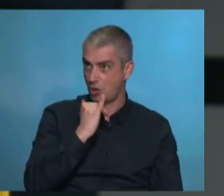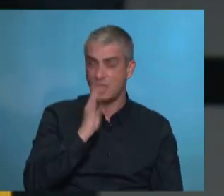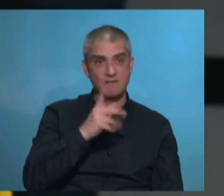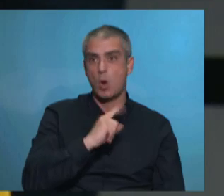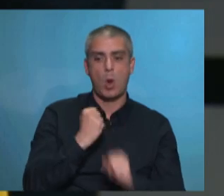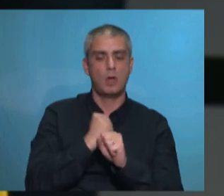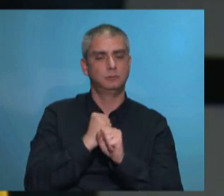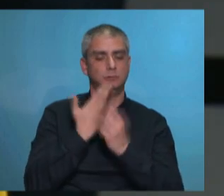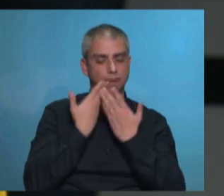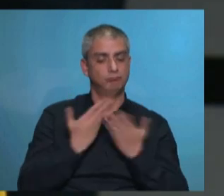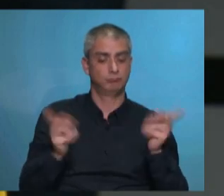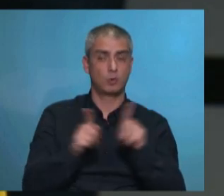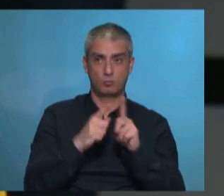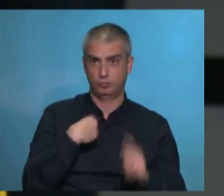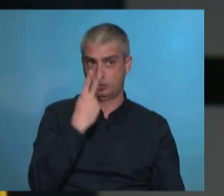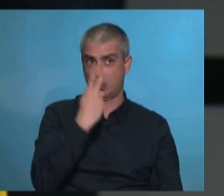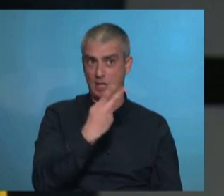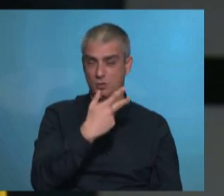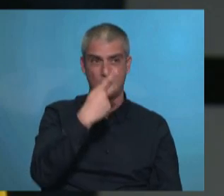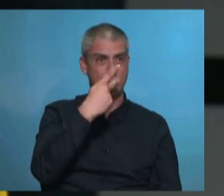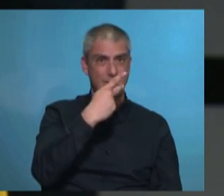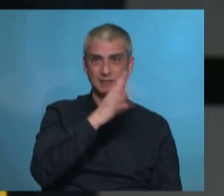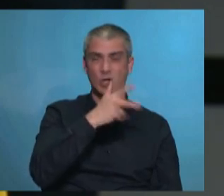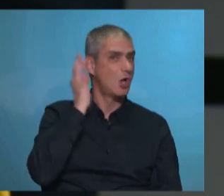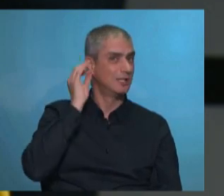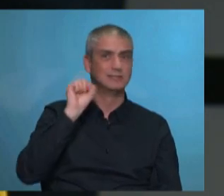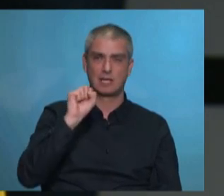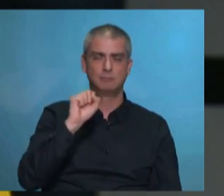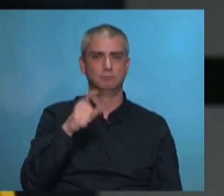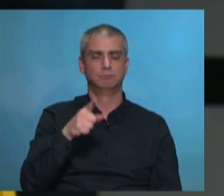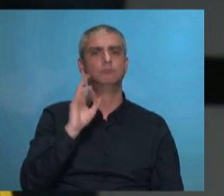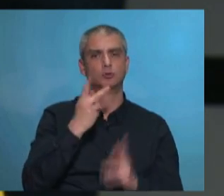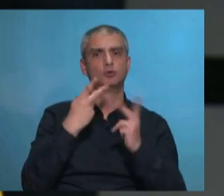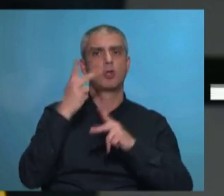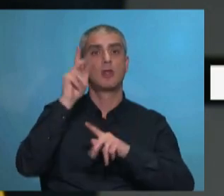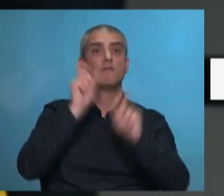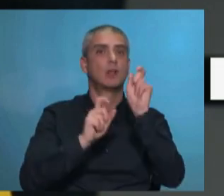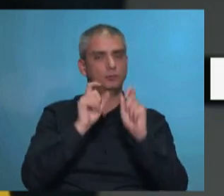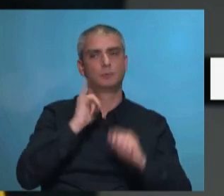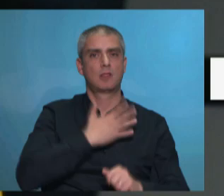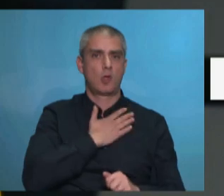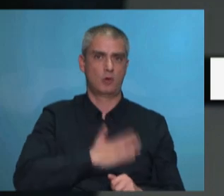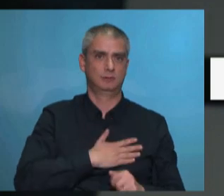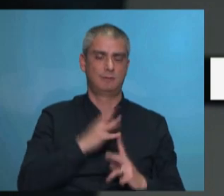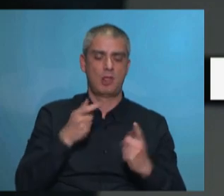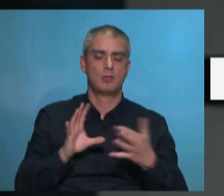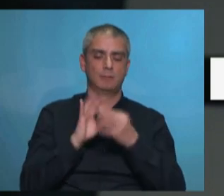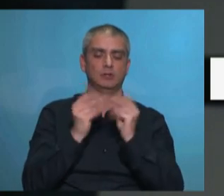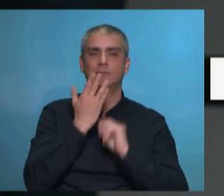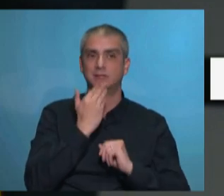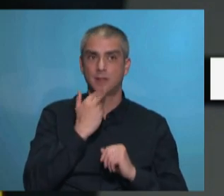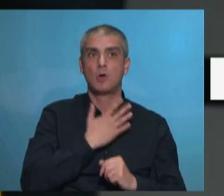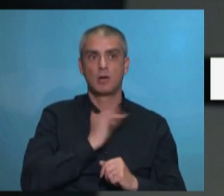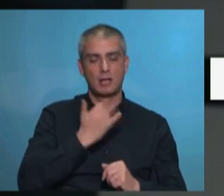בצורה פומבית כמו שאנחנו ראינו את פרינס או את סעיד, אין ספק שיש יותר ויותר אנשים שכן רוצים להיות בקשר עם ישראלים, רוצים